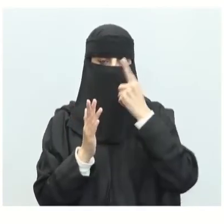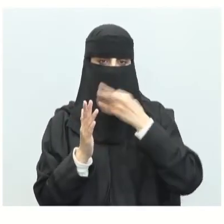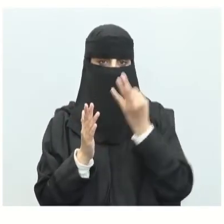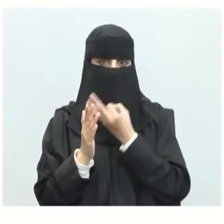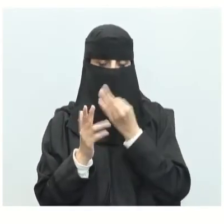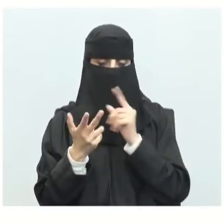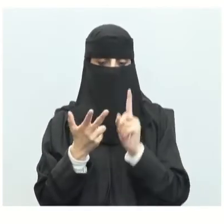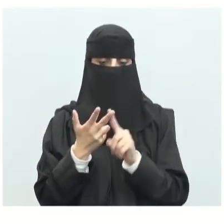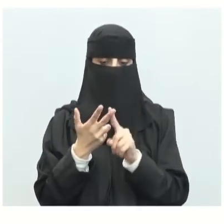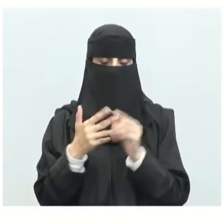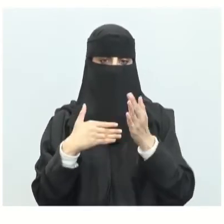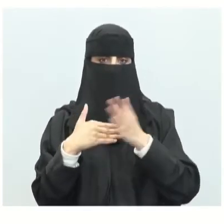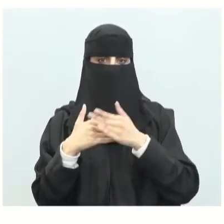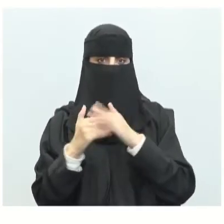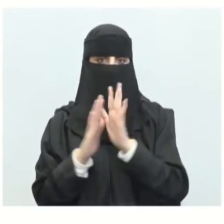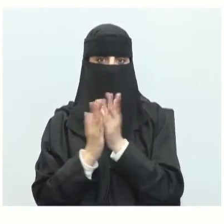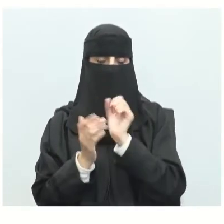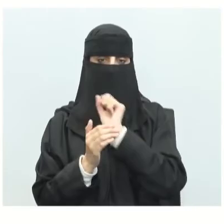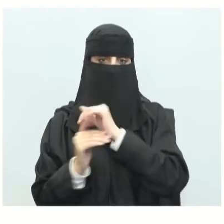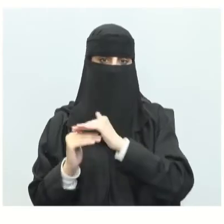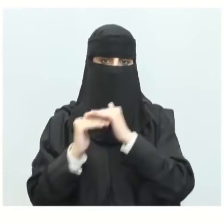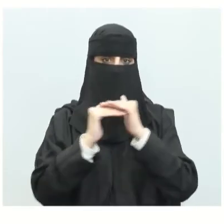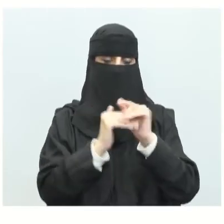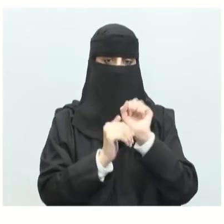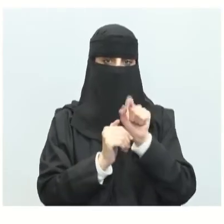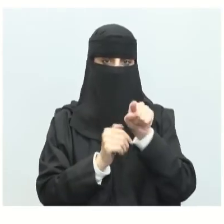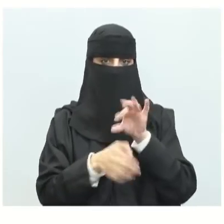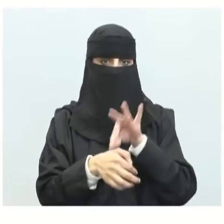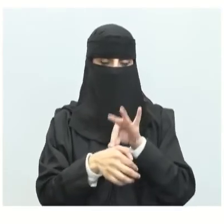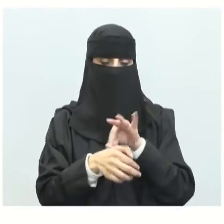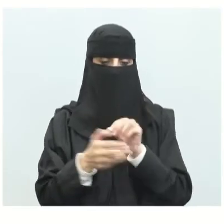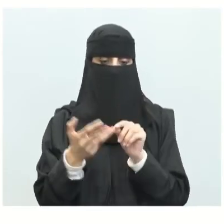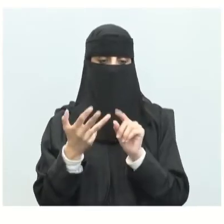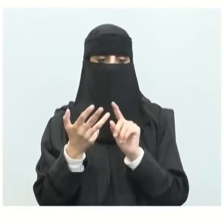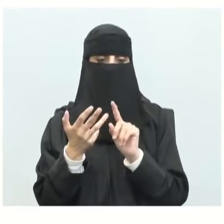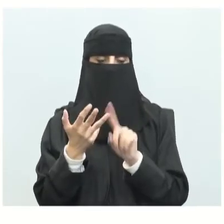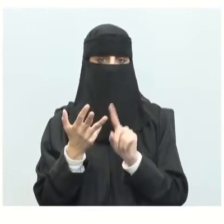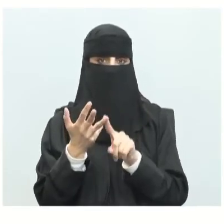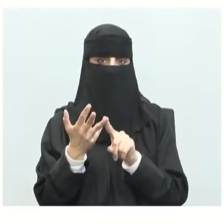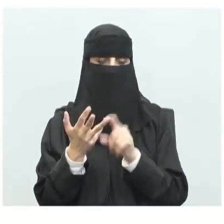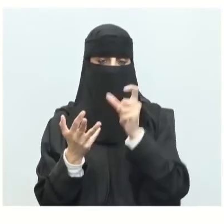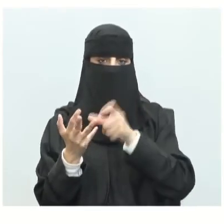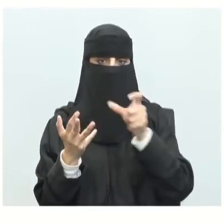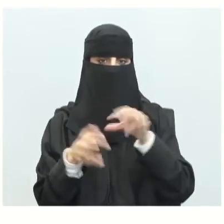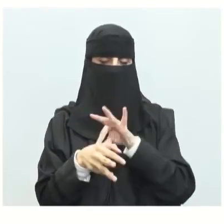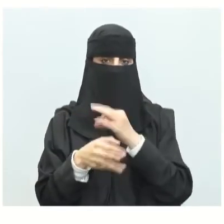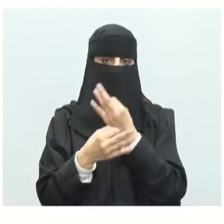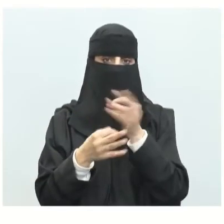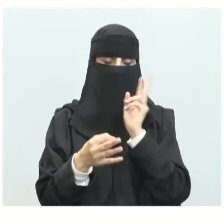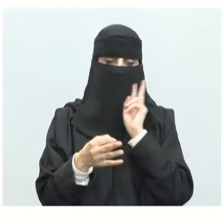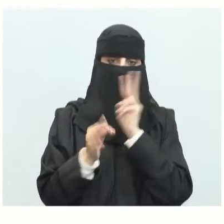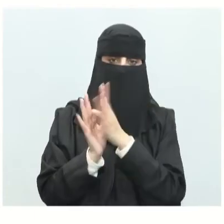الخدمات التي يقدمها الكتاب للانسان انبهار الحضور بحديث